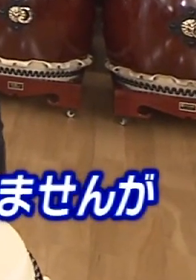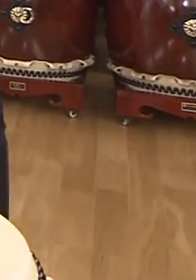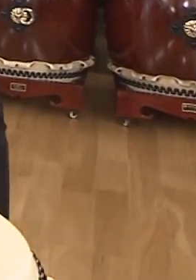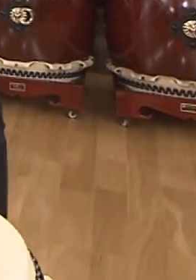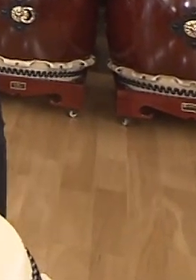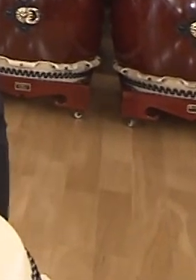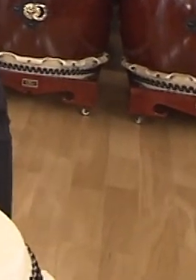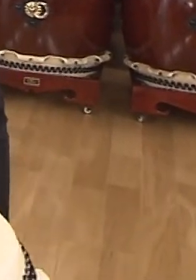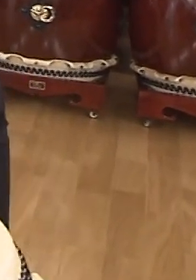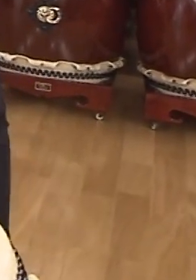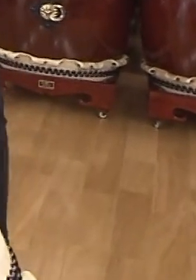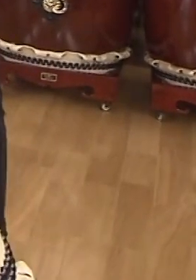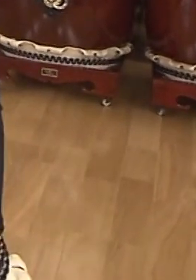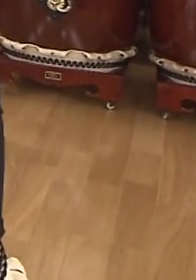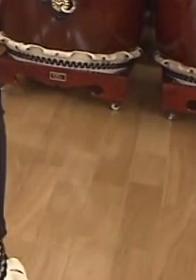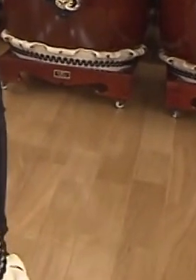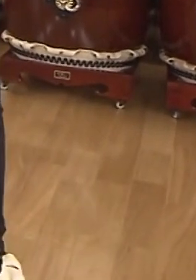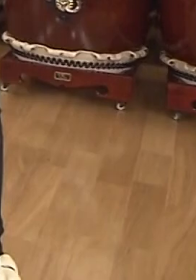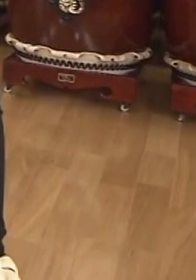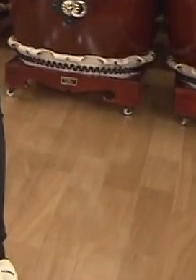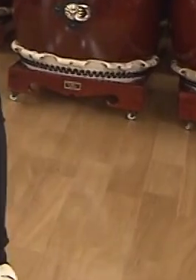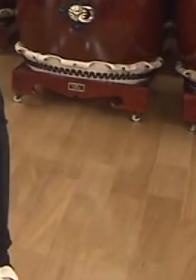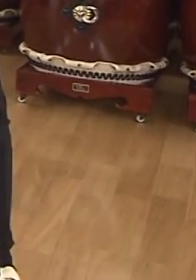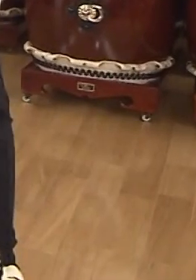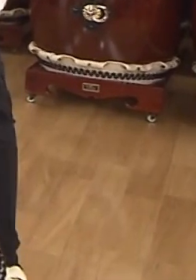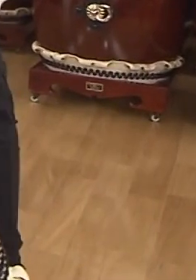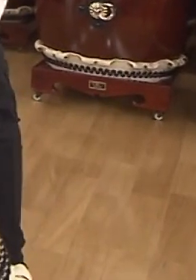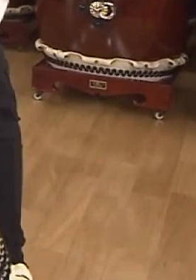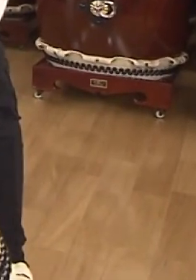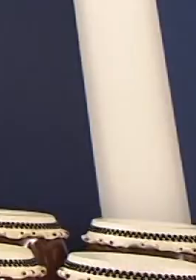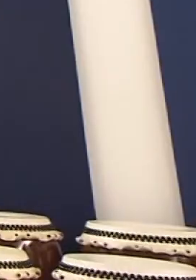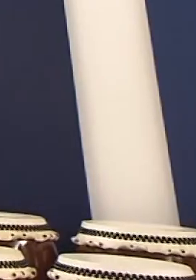が、このまま真下に行きますよ。せーの、